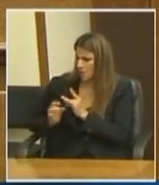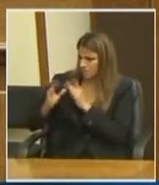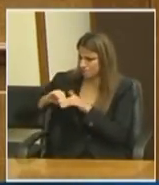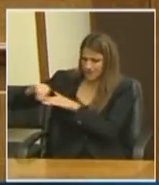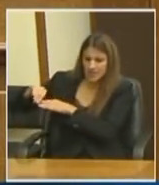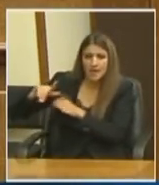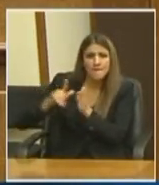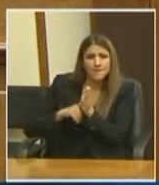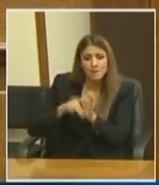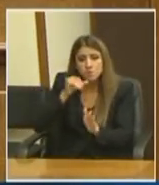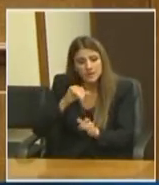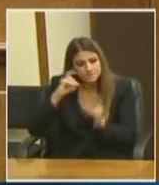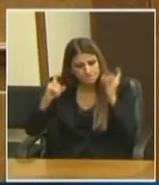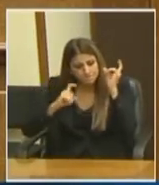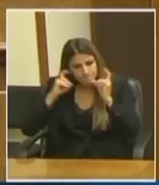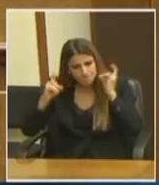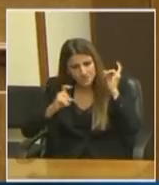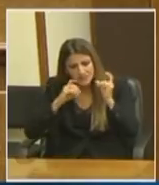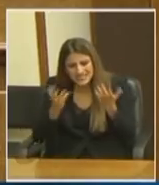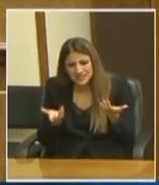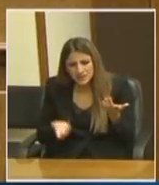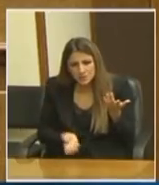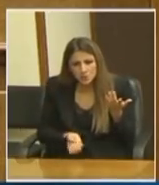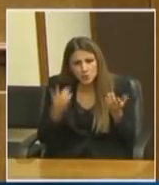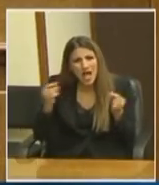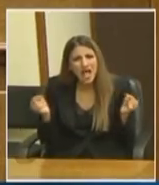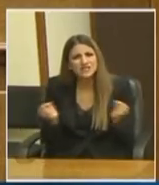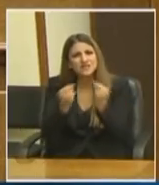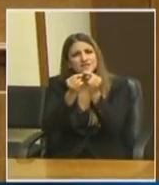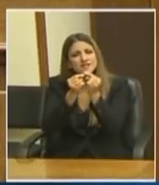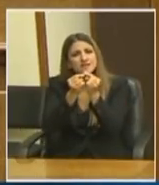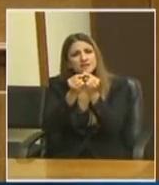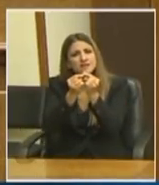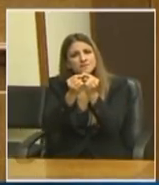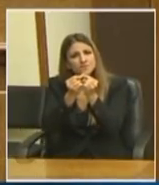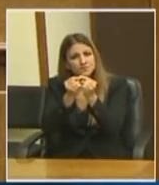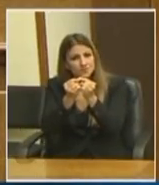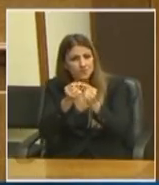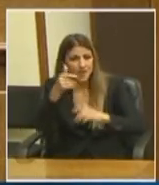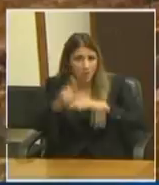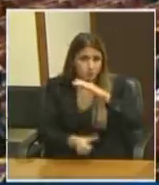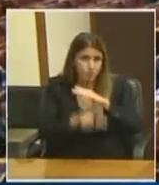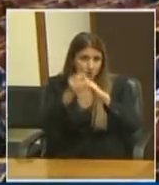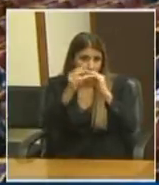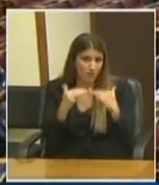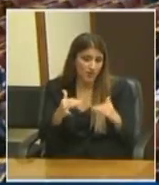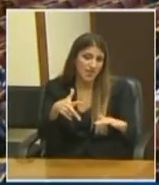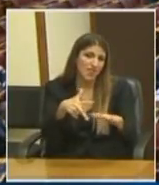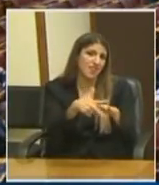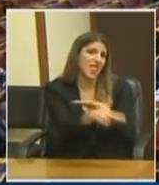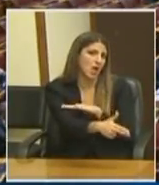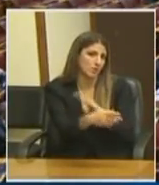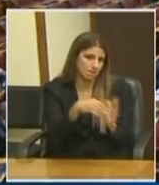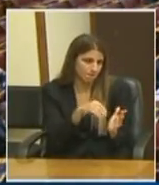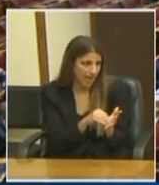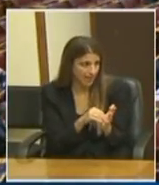κίνδυνος μιας οπαδικού τύπου νέας αντίθεσης που μπορεί να φτάσει. Παρακαλώ πολύ, σας παρακαλώ, σεβασμός, να μην πω